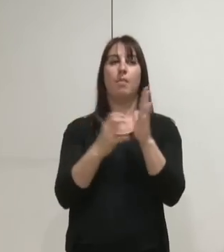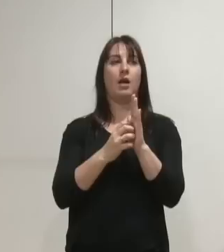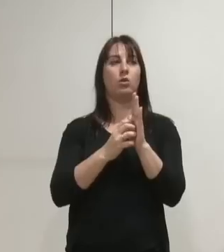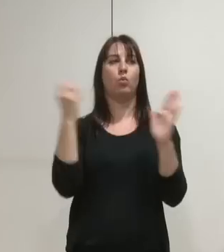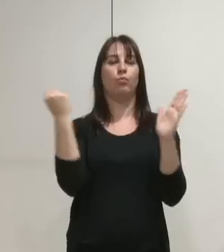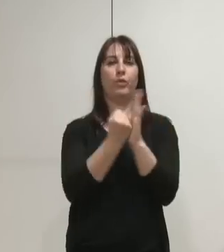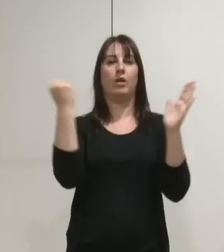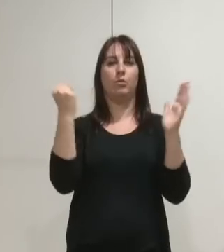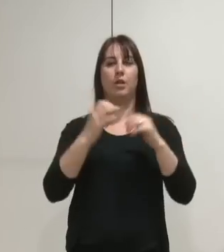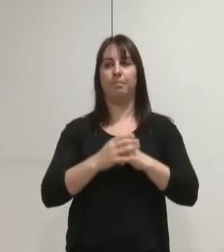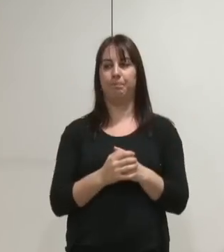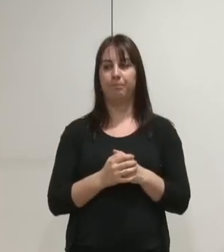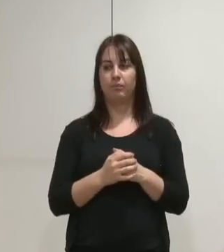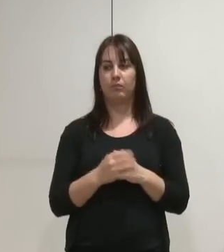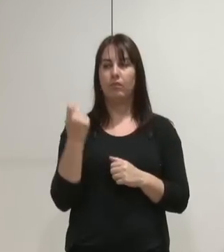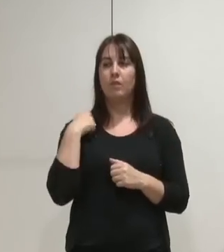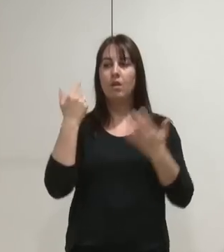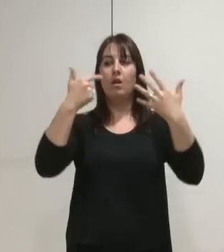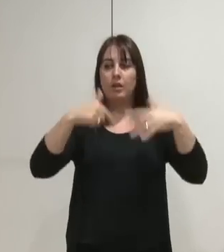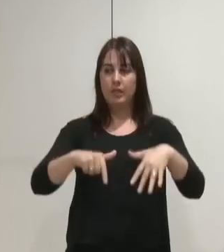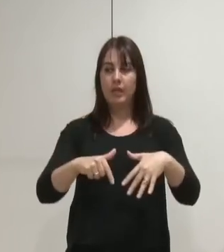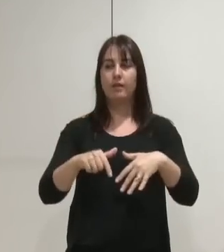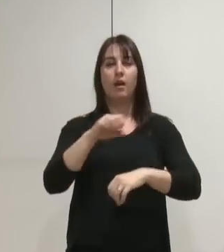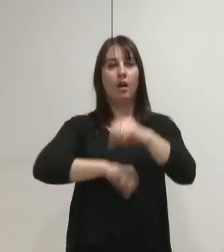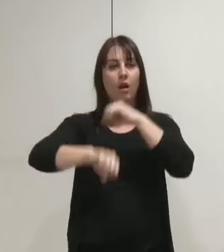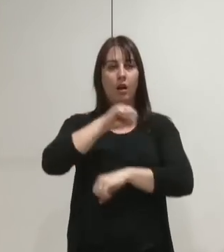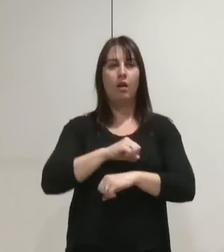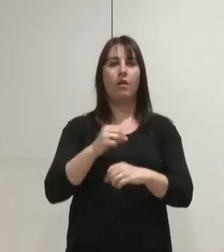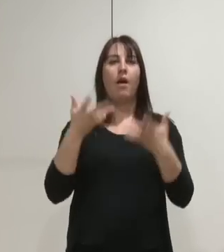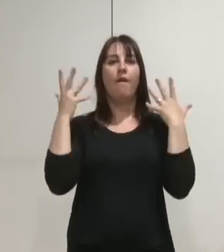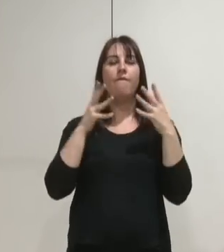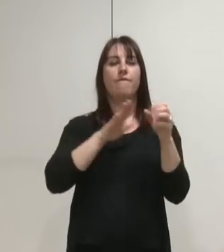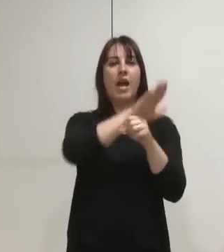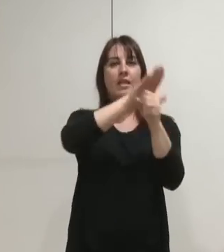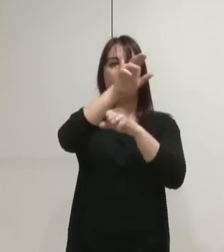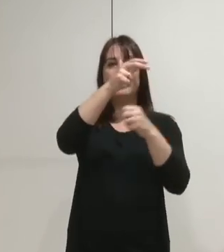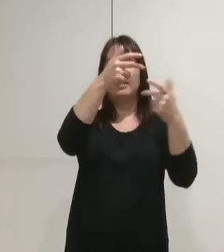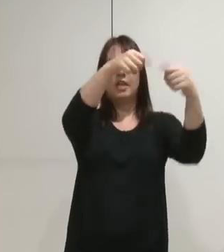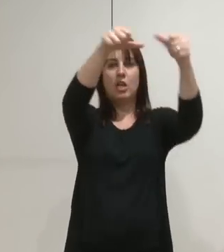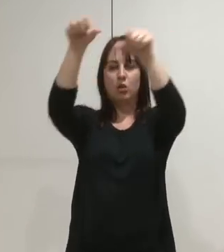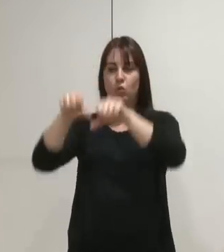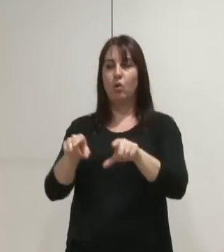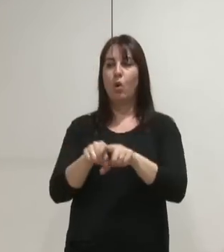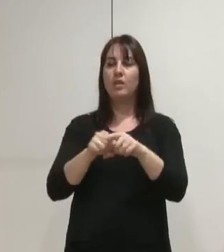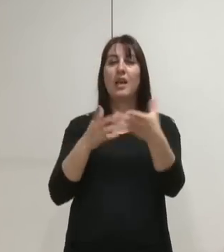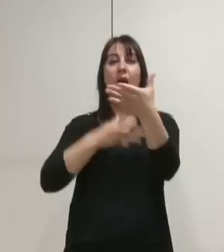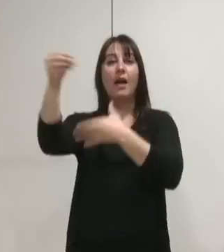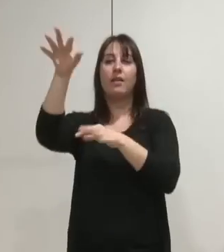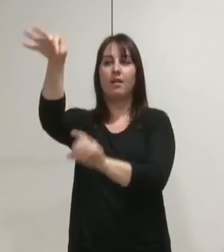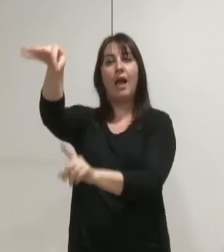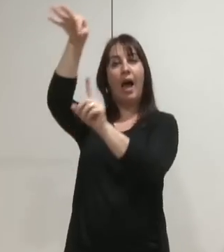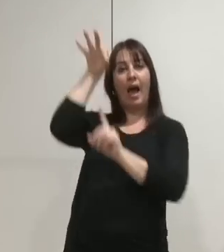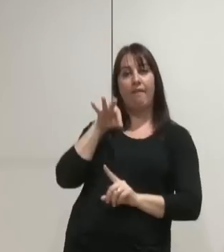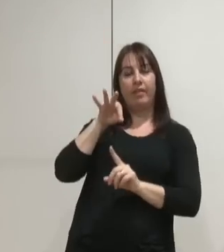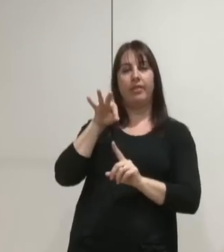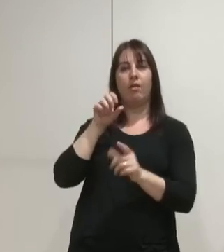délibération numéro 17 porte sur la prise en charge des frais de séjour et de déplacement des personnes intervenants extérieur invité par la Ville de